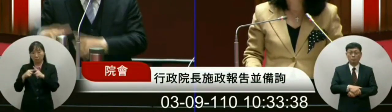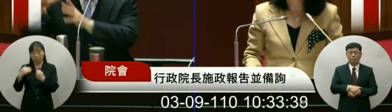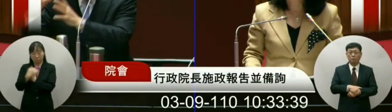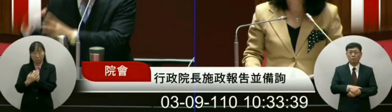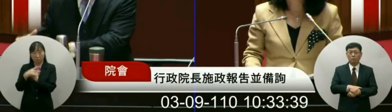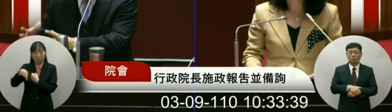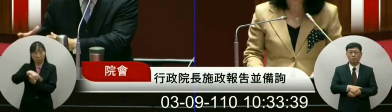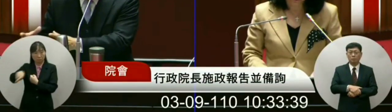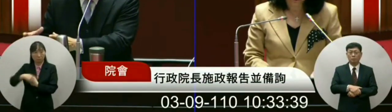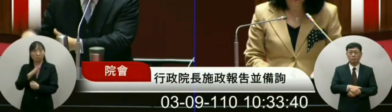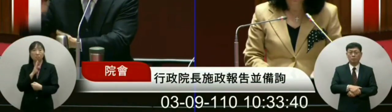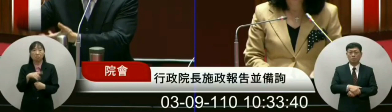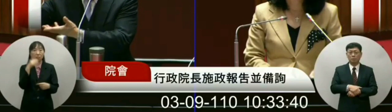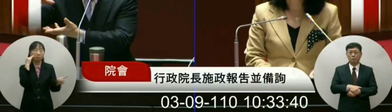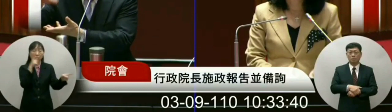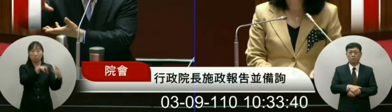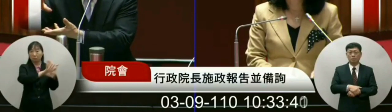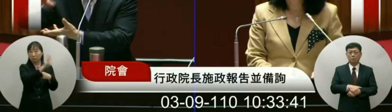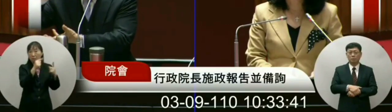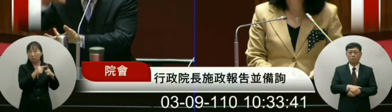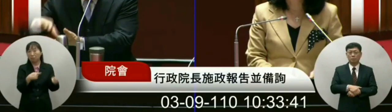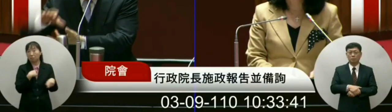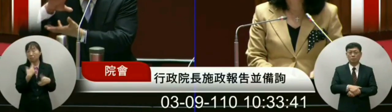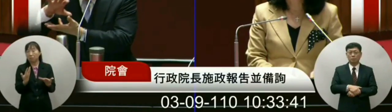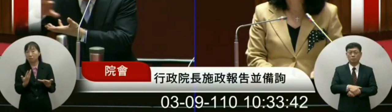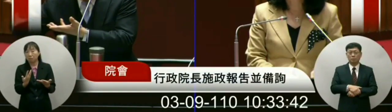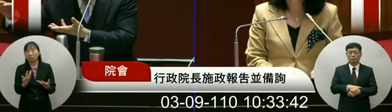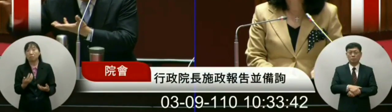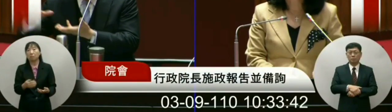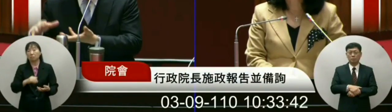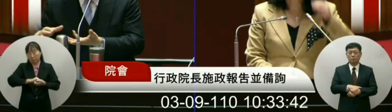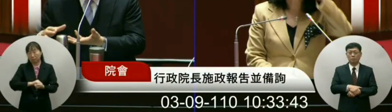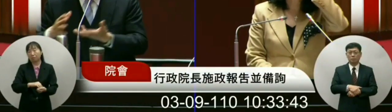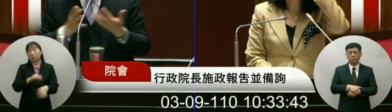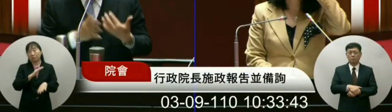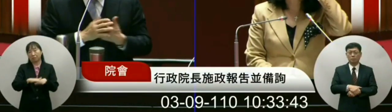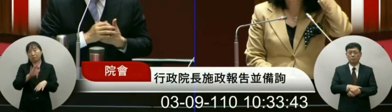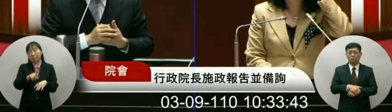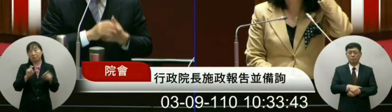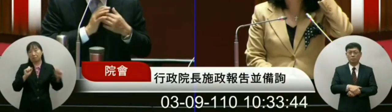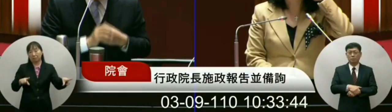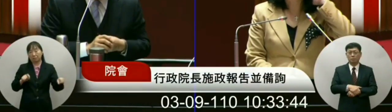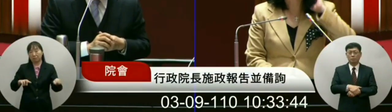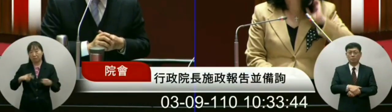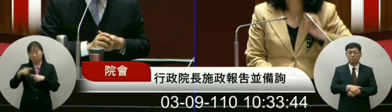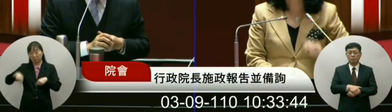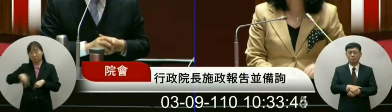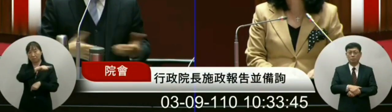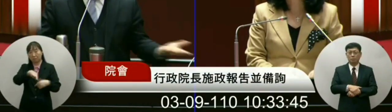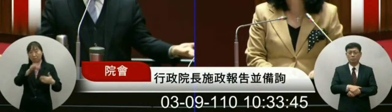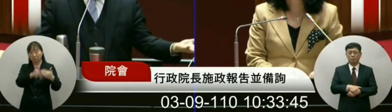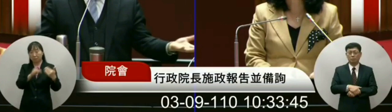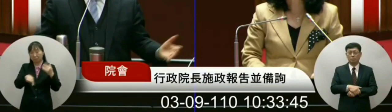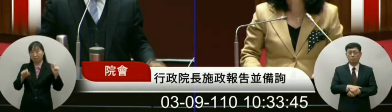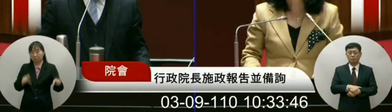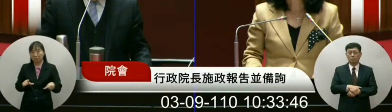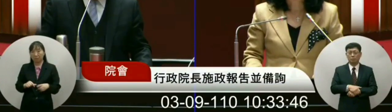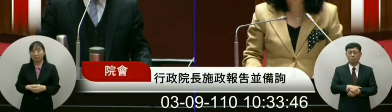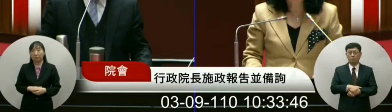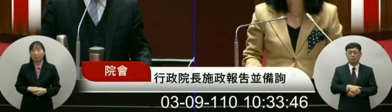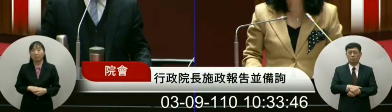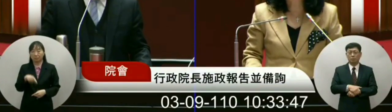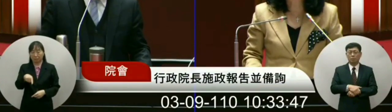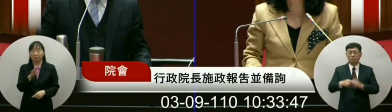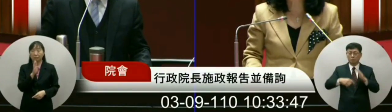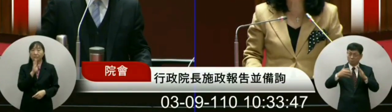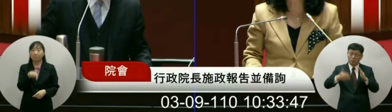样，对不是国人，我们要有不同的，跟国人同胞是不一样的，这是。也